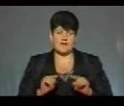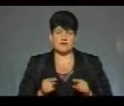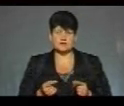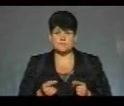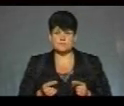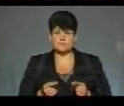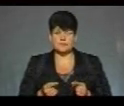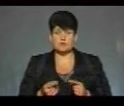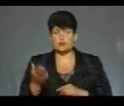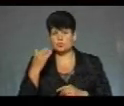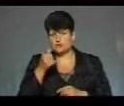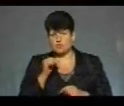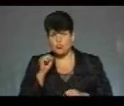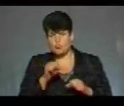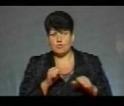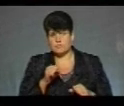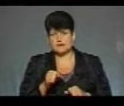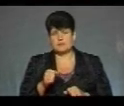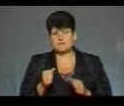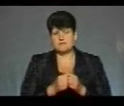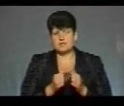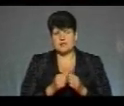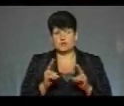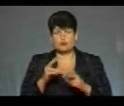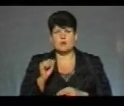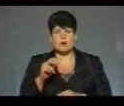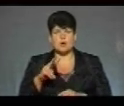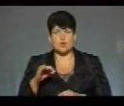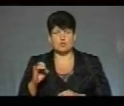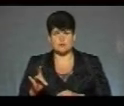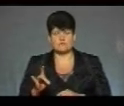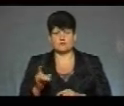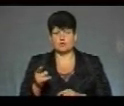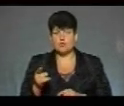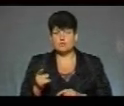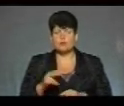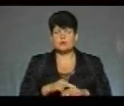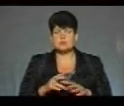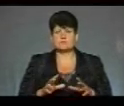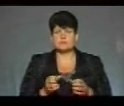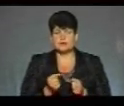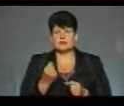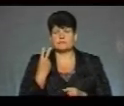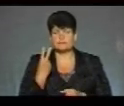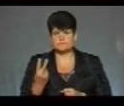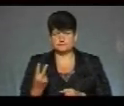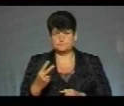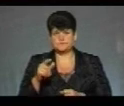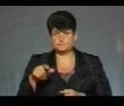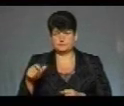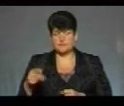Гнатишина побили торік в ніч на 30 червня біля нічного клубу «Алюр» у Тернополі. Поліція затримала двох підозрюваних у скоєнні